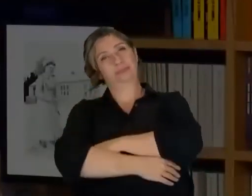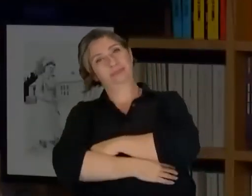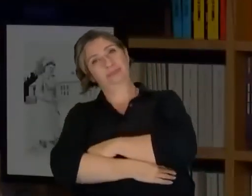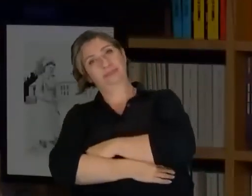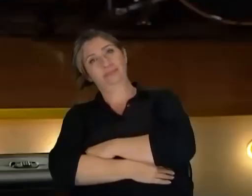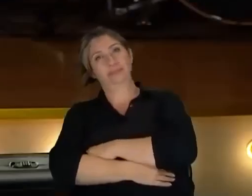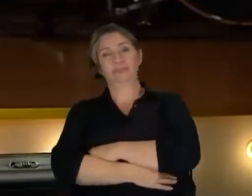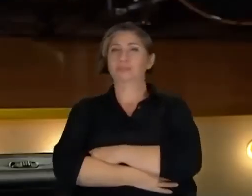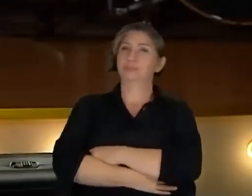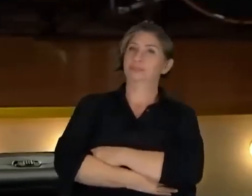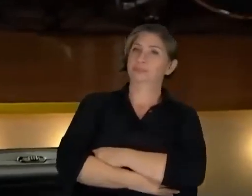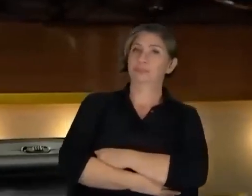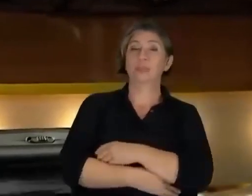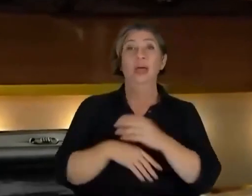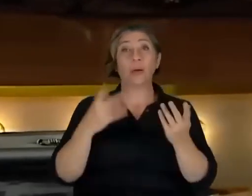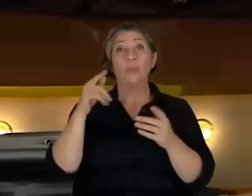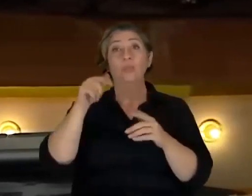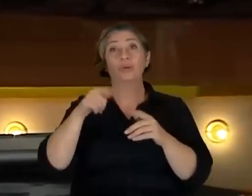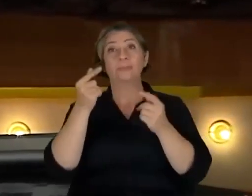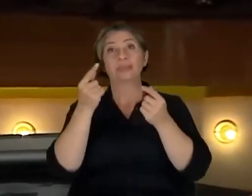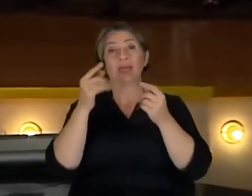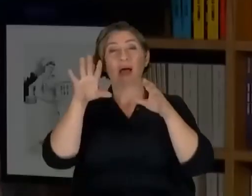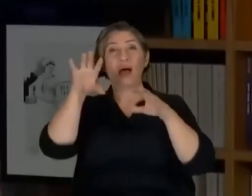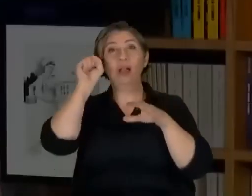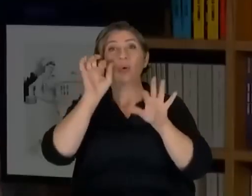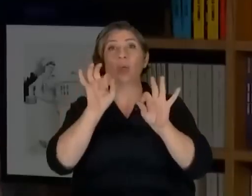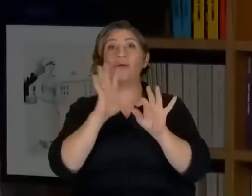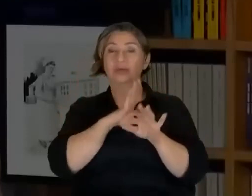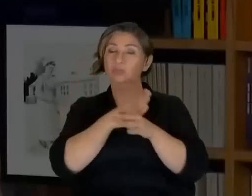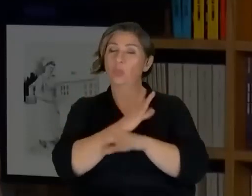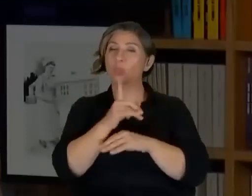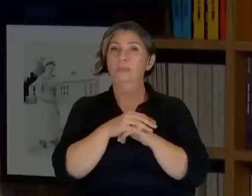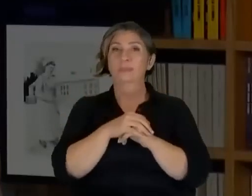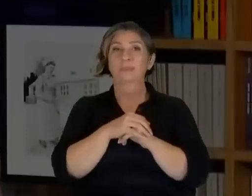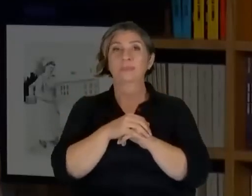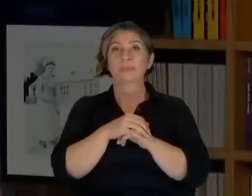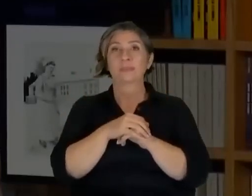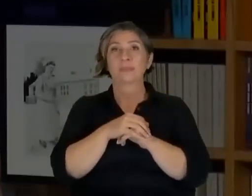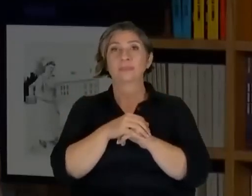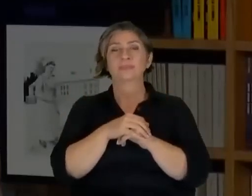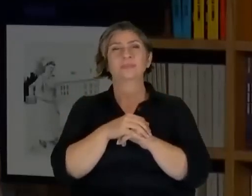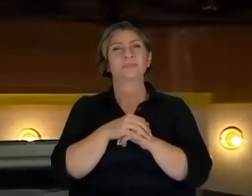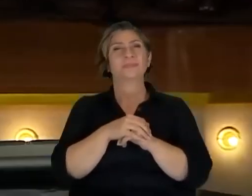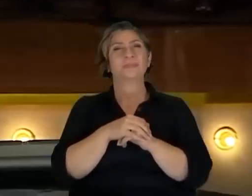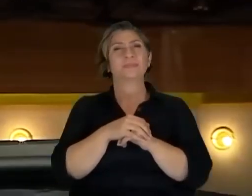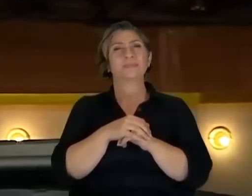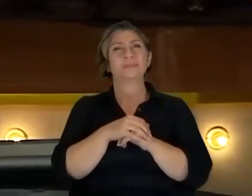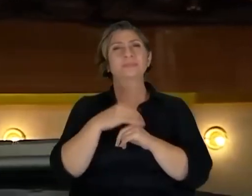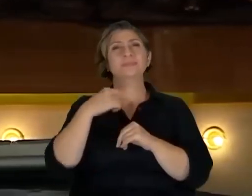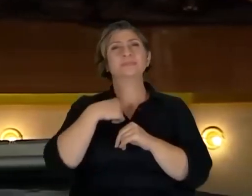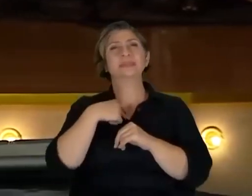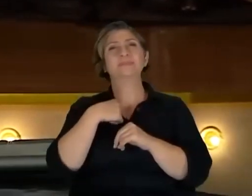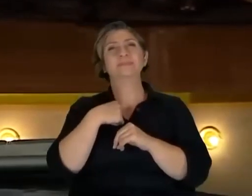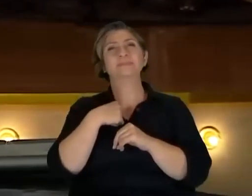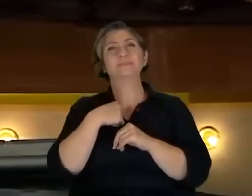Ya öyle de istiyorsanız evet. Ama burada evet biraz öyle bir algı var doğru. Ya bizim şeyde bu. Doğru. Ne o şeyin